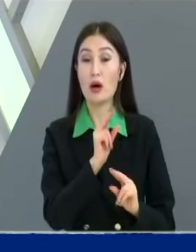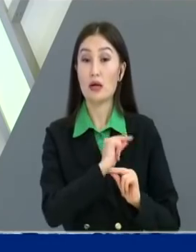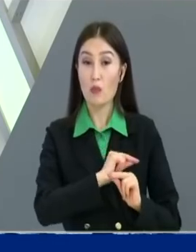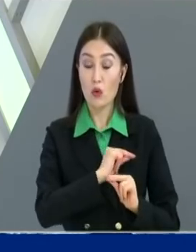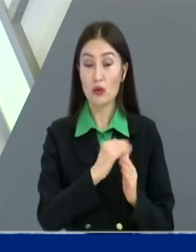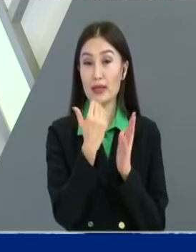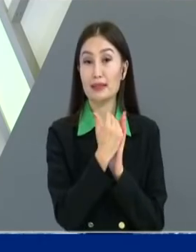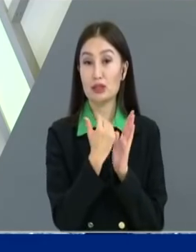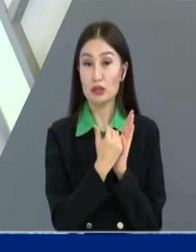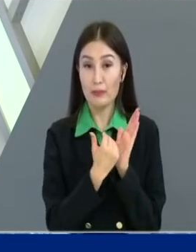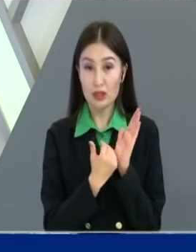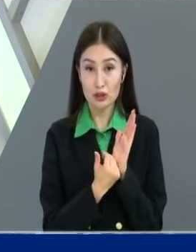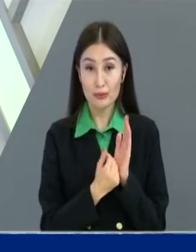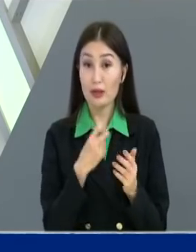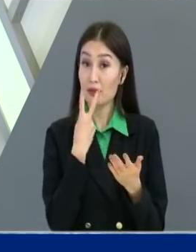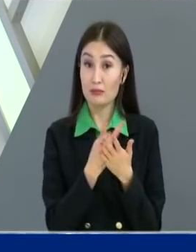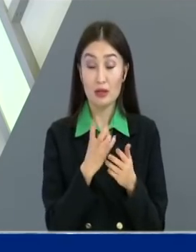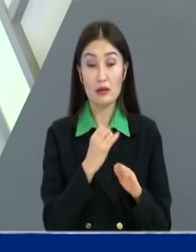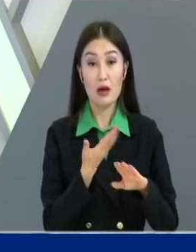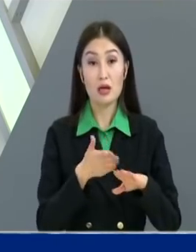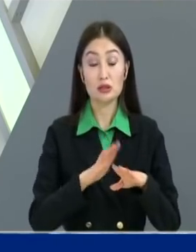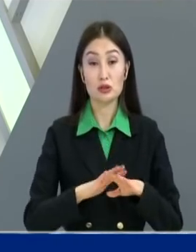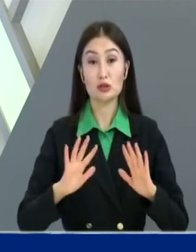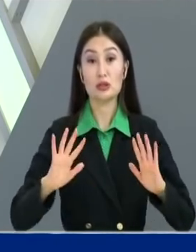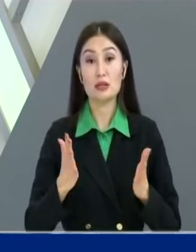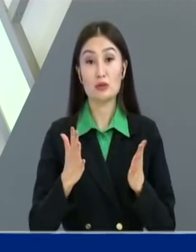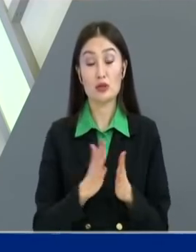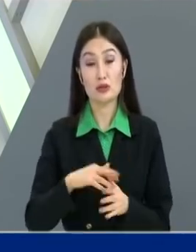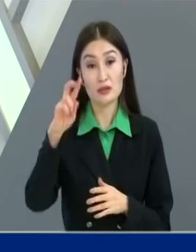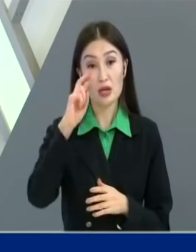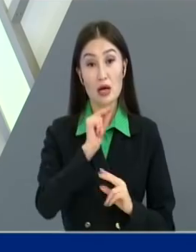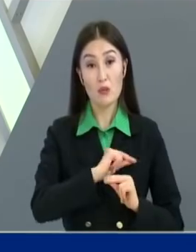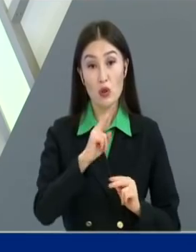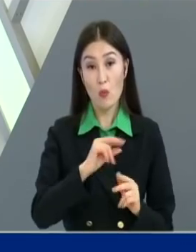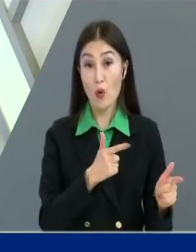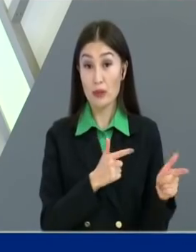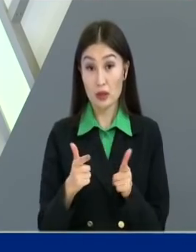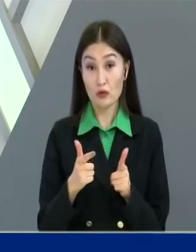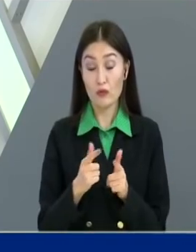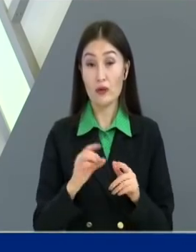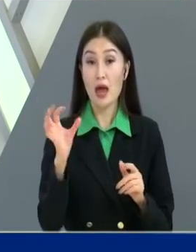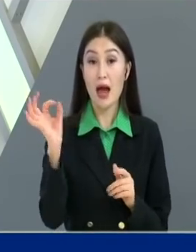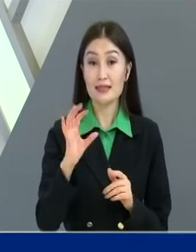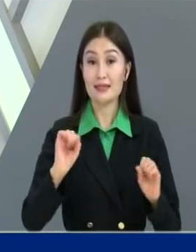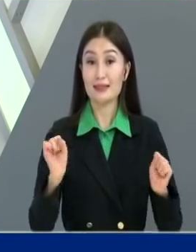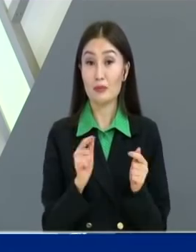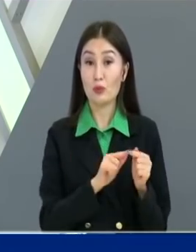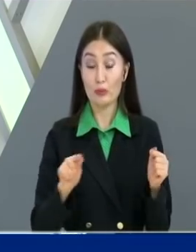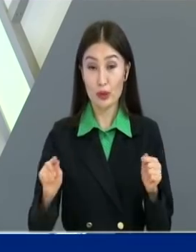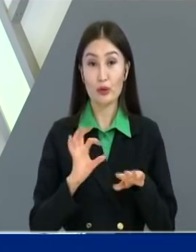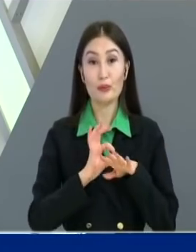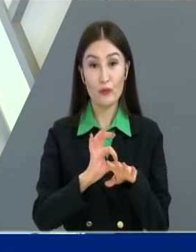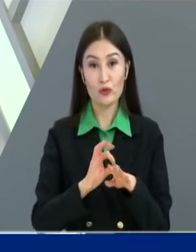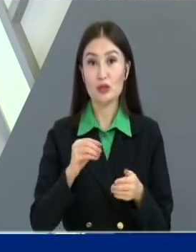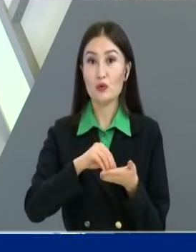работают в штатном режиме. Несмотря на сложившуюся обстановку в стране, работа по подготовке к предстоящему осенне-зимнему периоду проводится